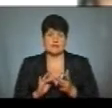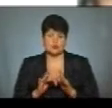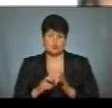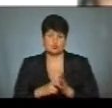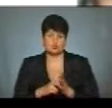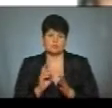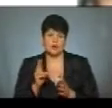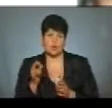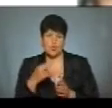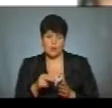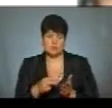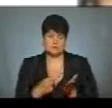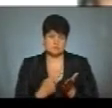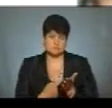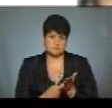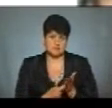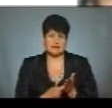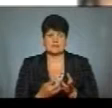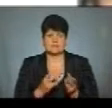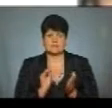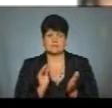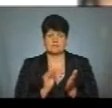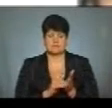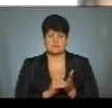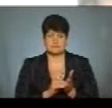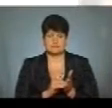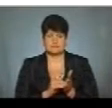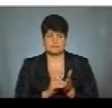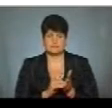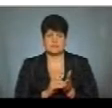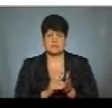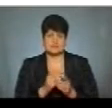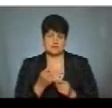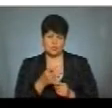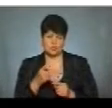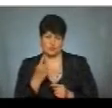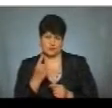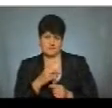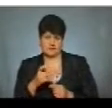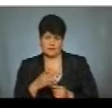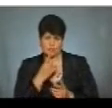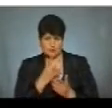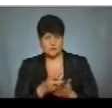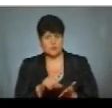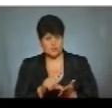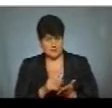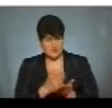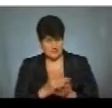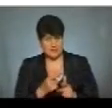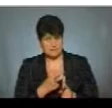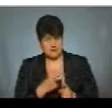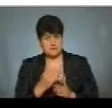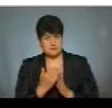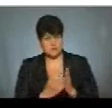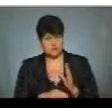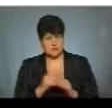пошту прийде код підтвердження, який на сайті Держреєстру потрібно вставити у відповідне поле. За хвилину система покаже, чи присутнє ваше ім'я